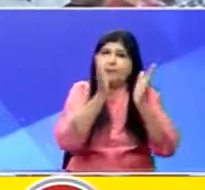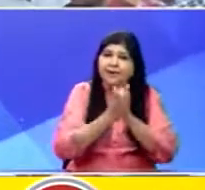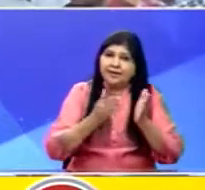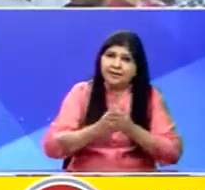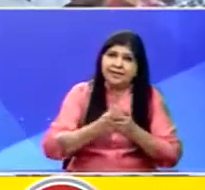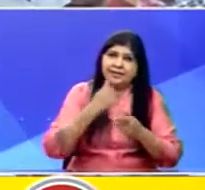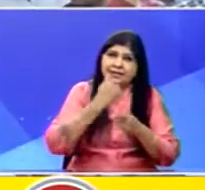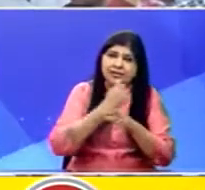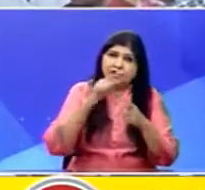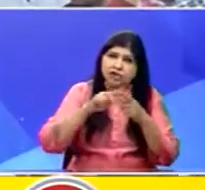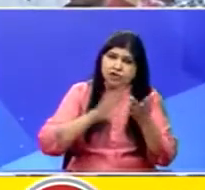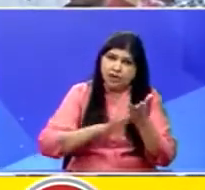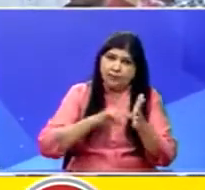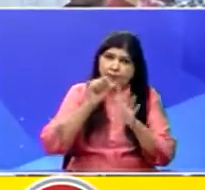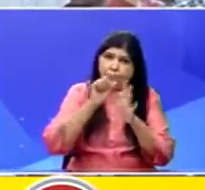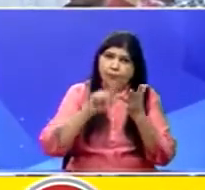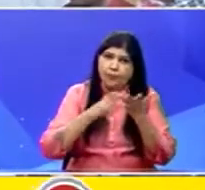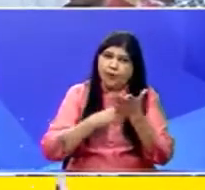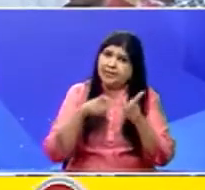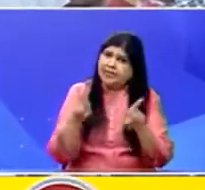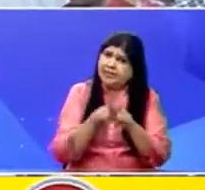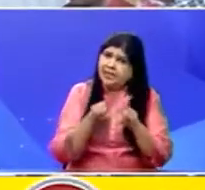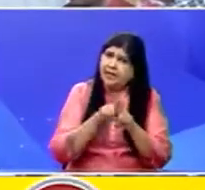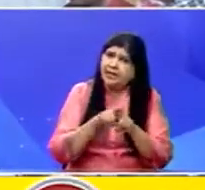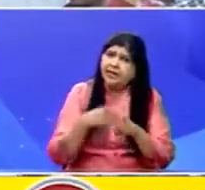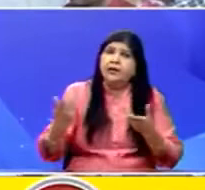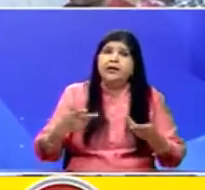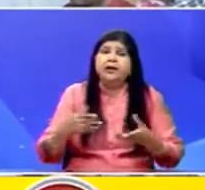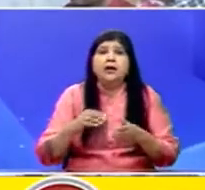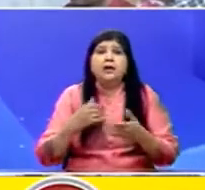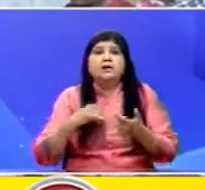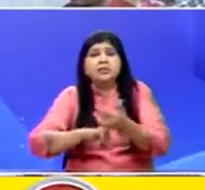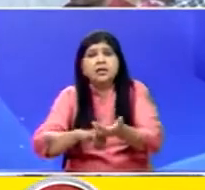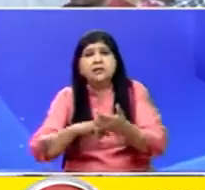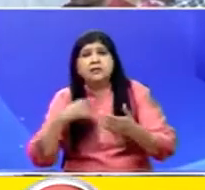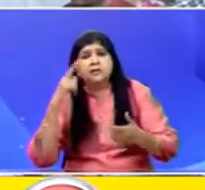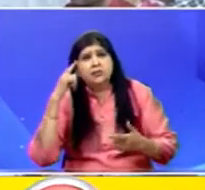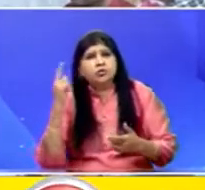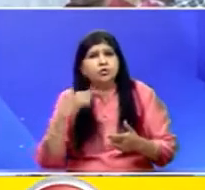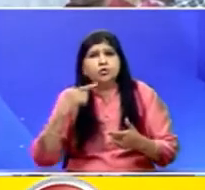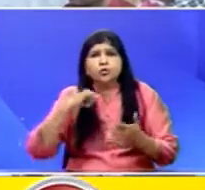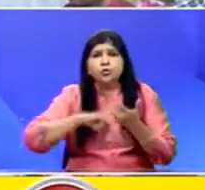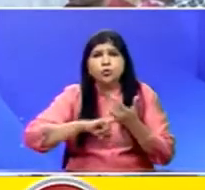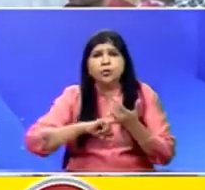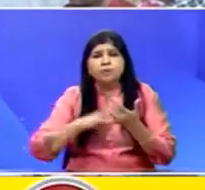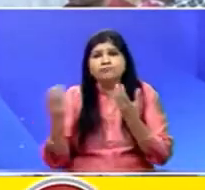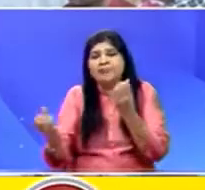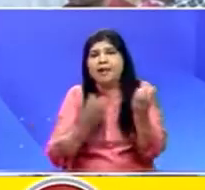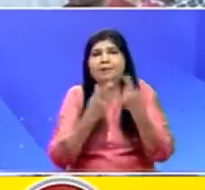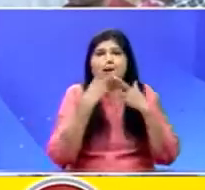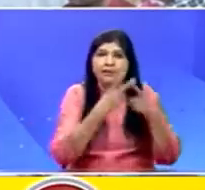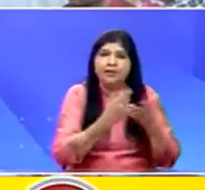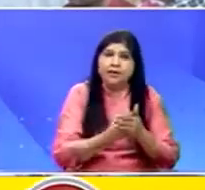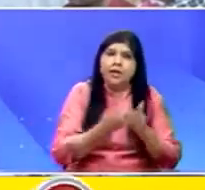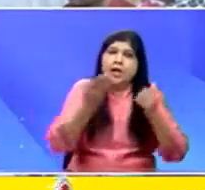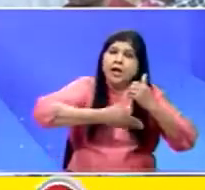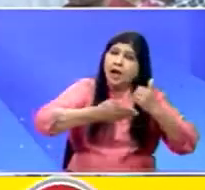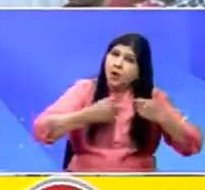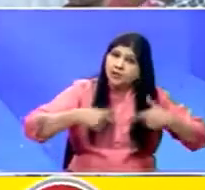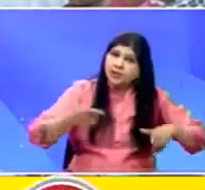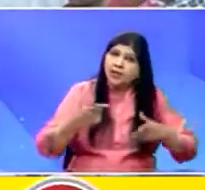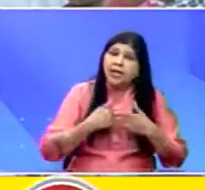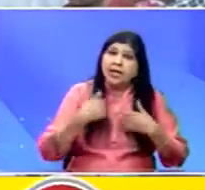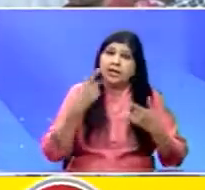जेम पोर्टल पर भी ऐसी कितनी सक्सेस स्टोरी देखने को मिल रही है। साथियों, मुझे गांवों से